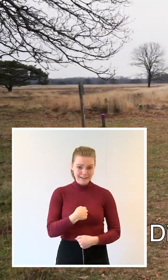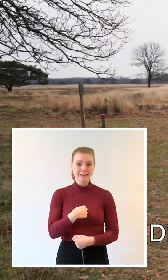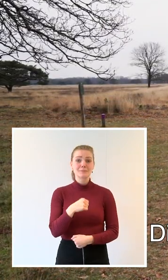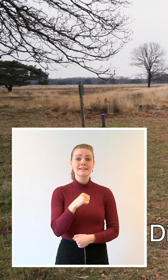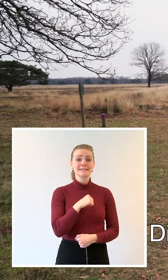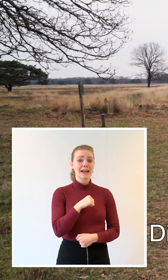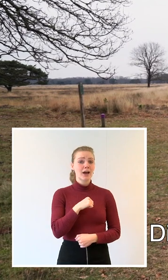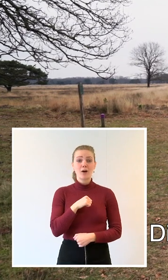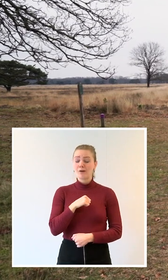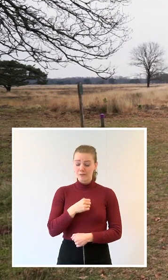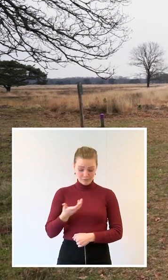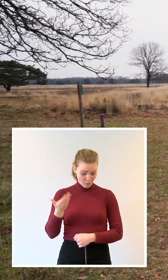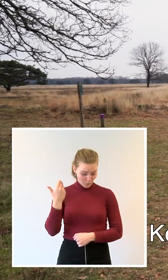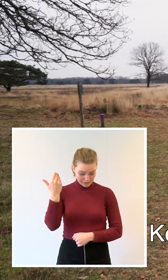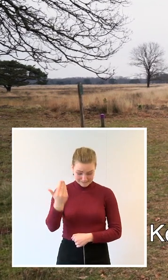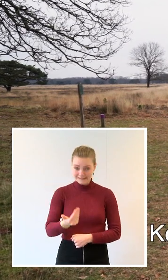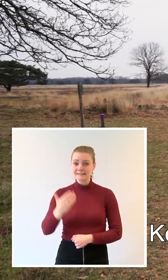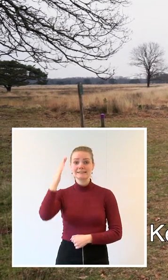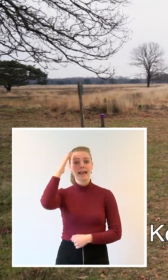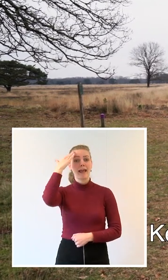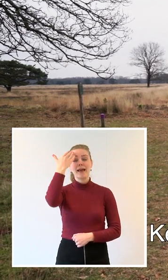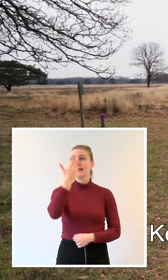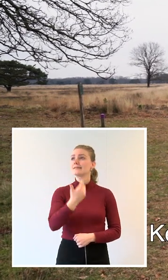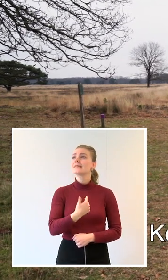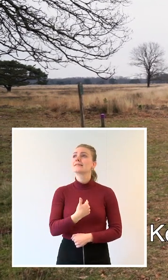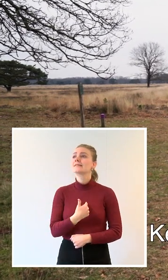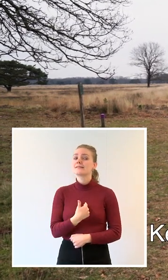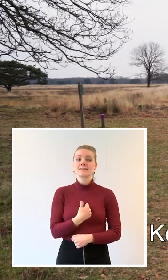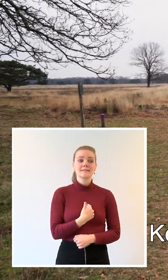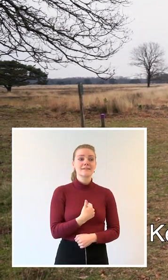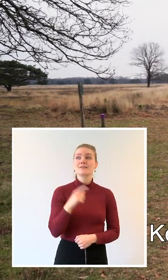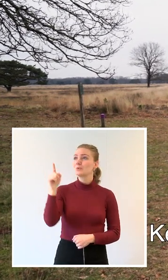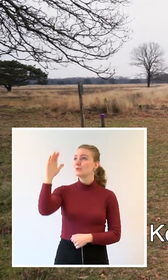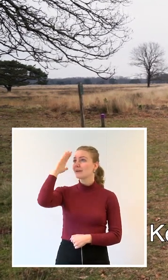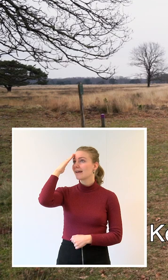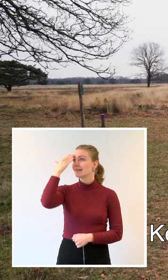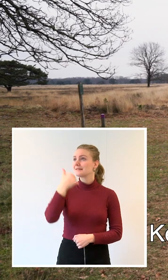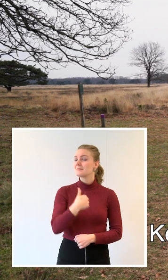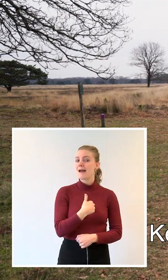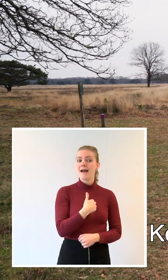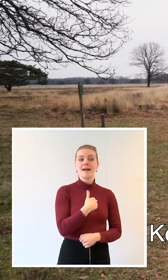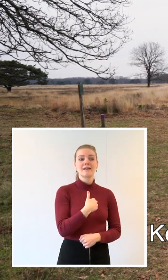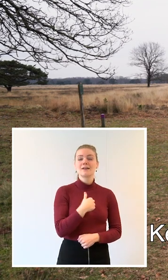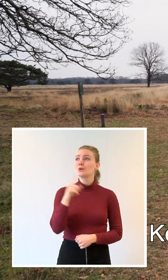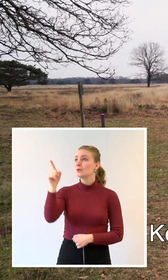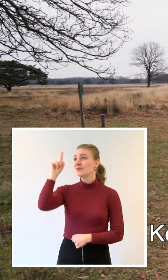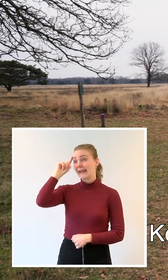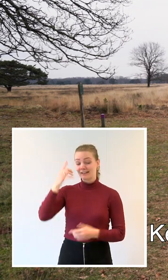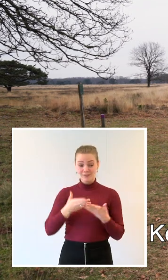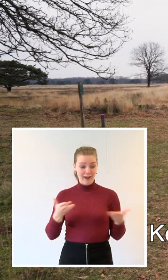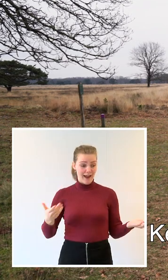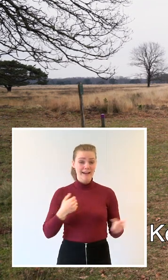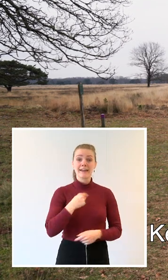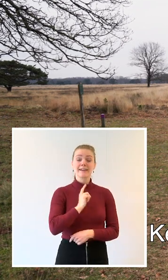mijzelf ooit ken. Kent u mij, u weet waar ik ga.